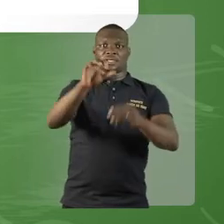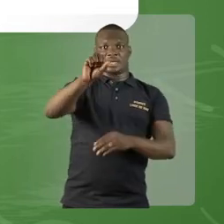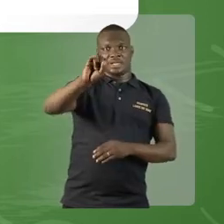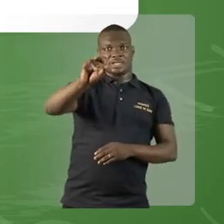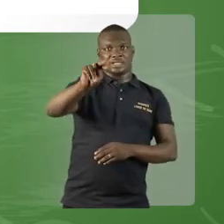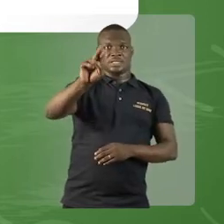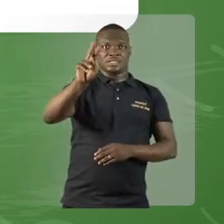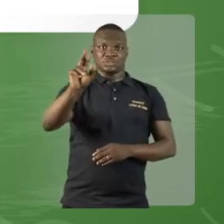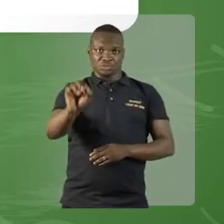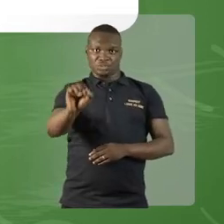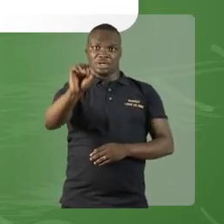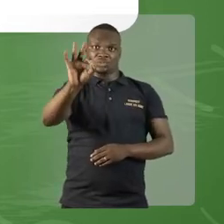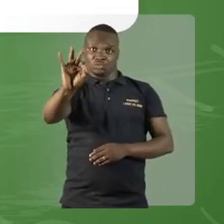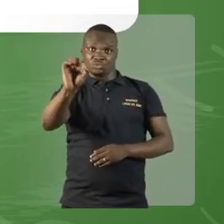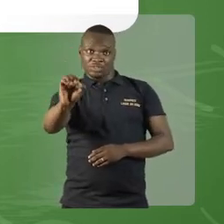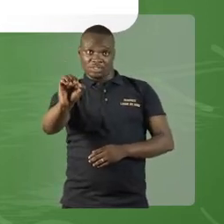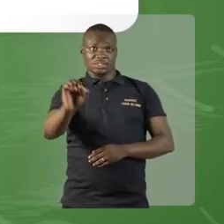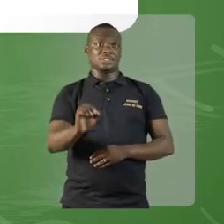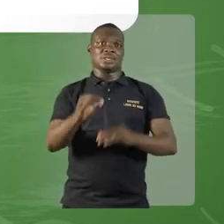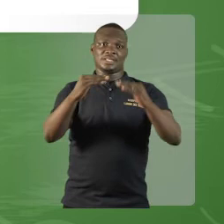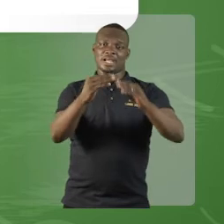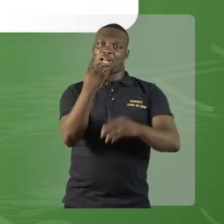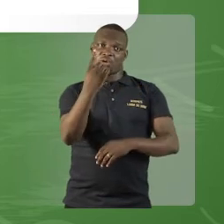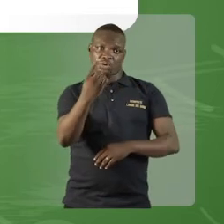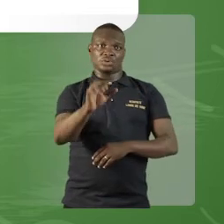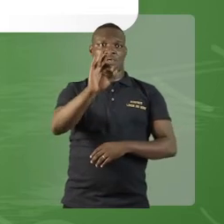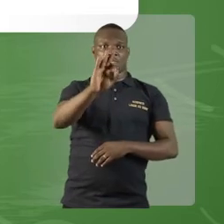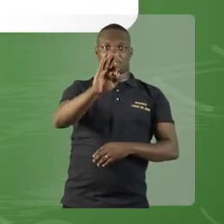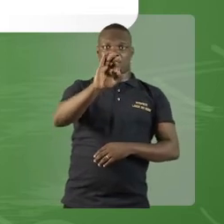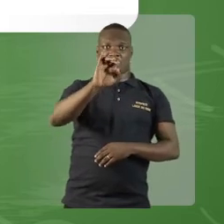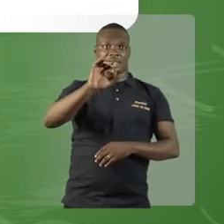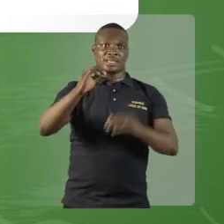1. Alors la force F s'écrit ici, F égale à ILB.